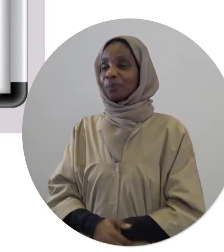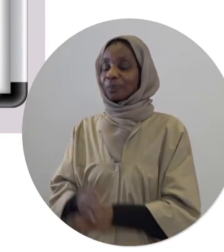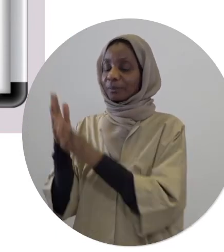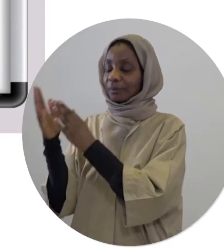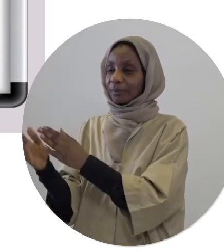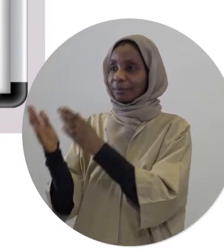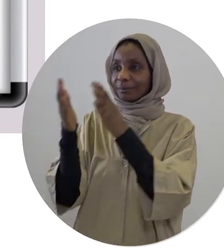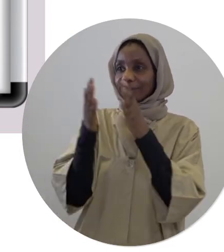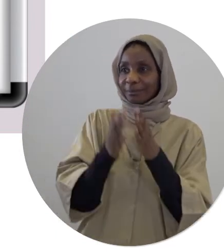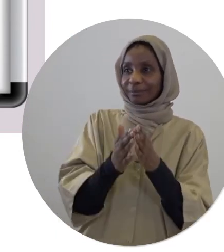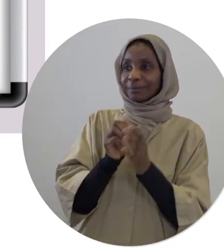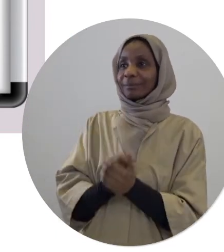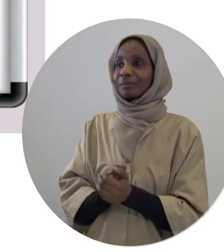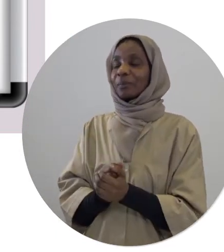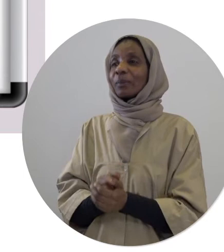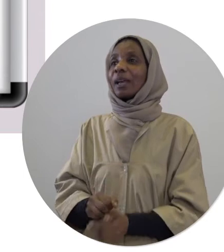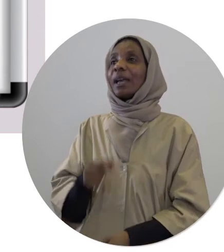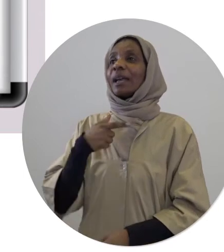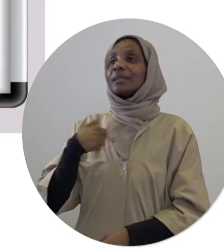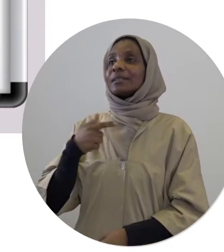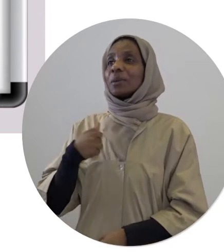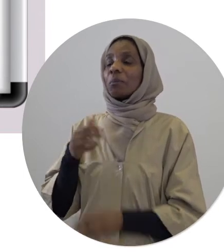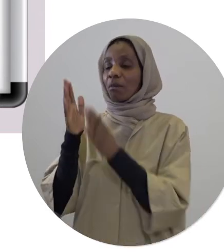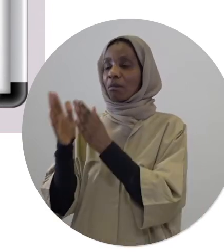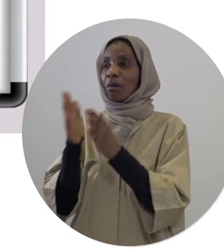نأتي إلى التسمية تبعا لنظام الأيوباك.